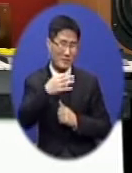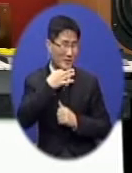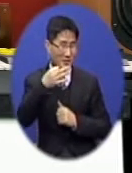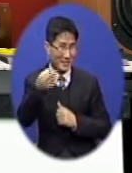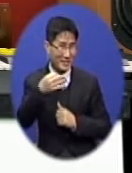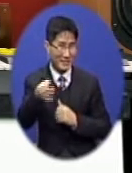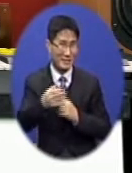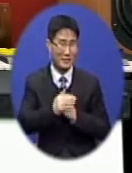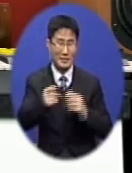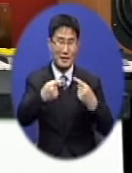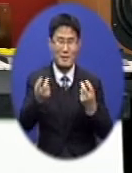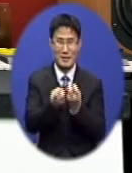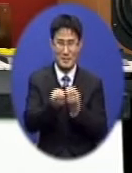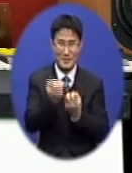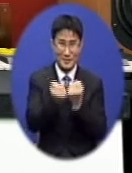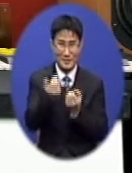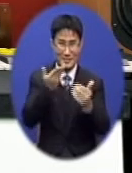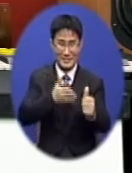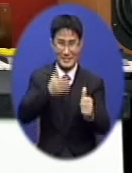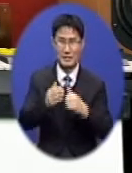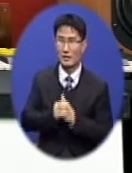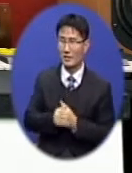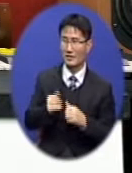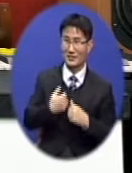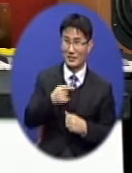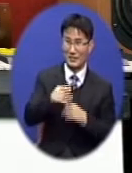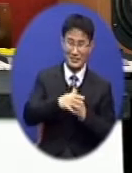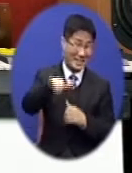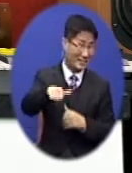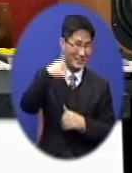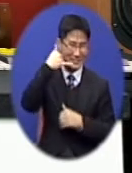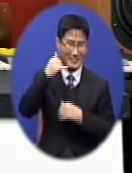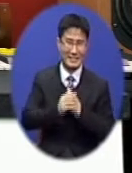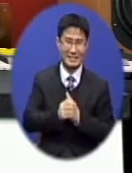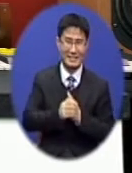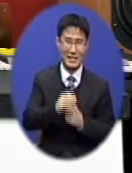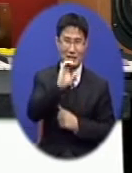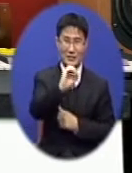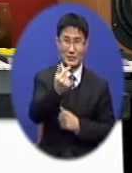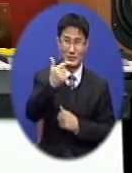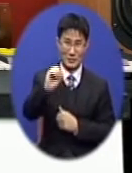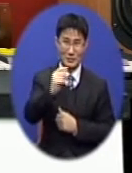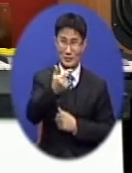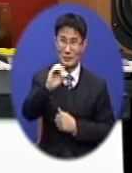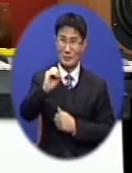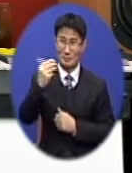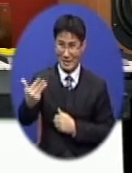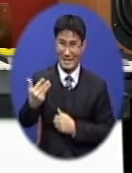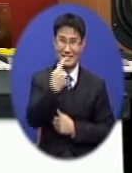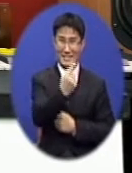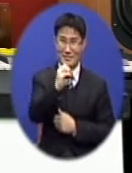참여 방법을 알려주시기 바랍니다. 네. 코드 수화기를 들고 네. ARS